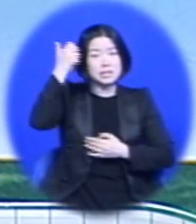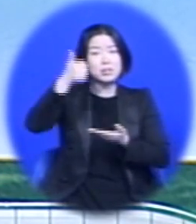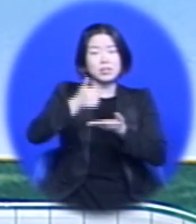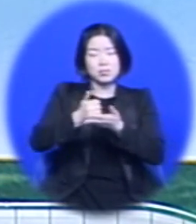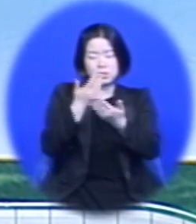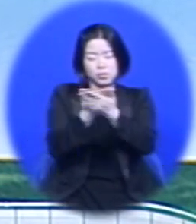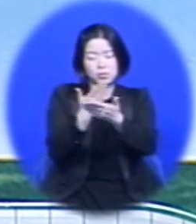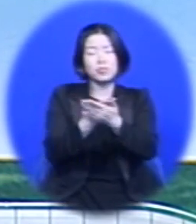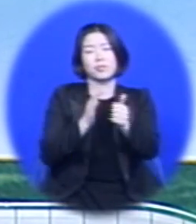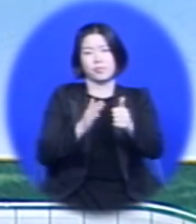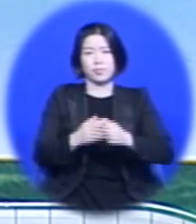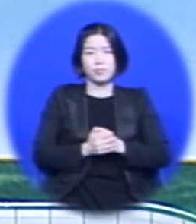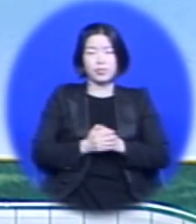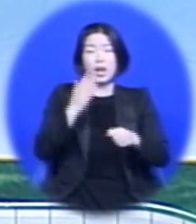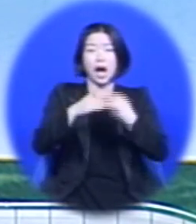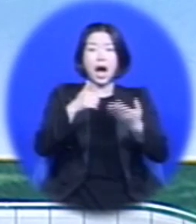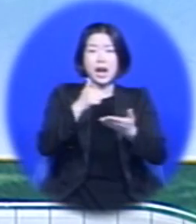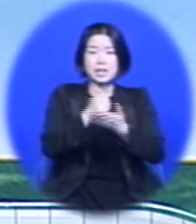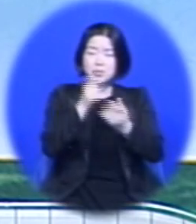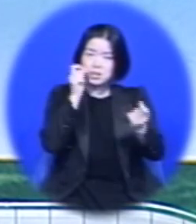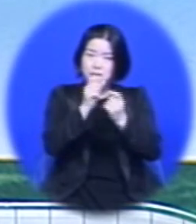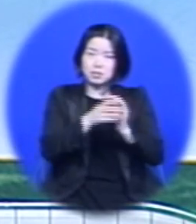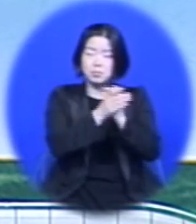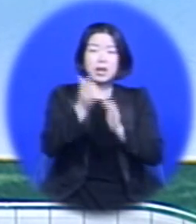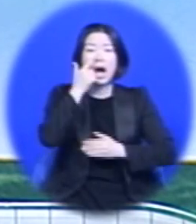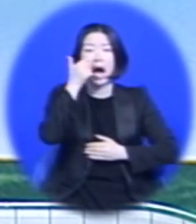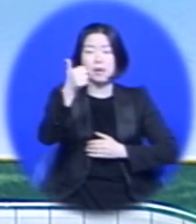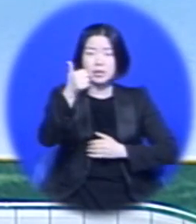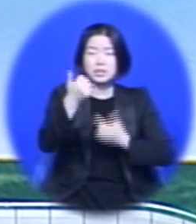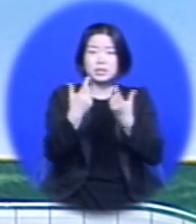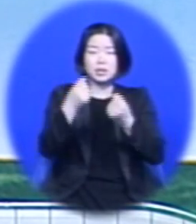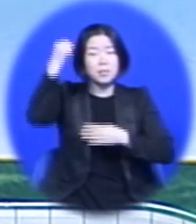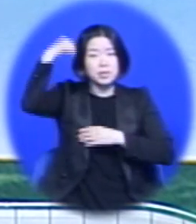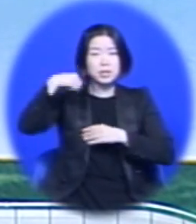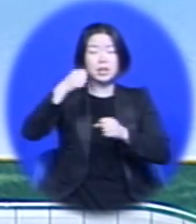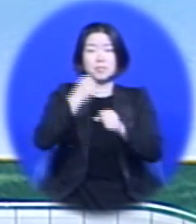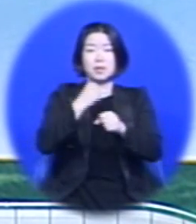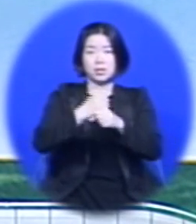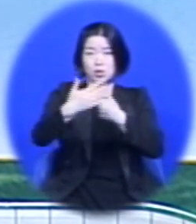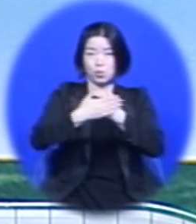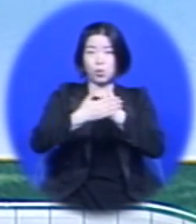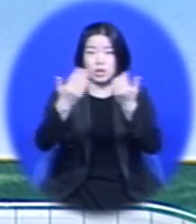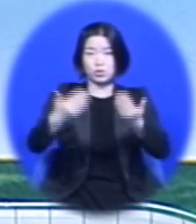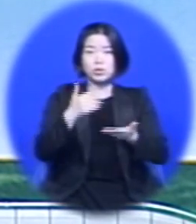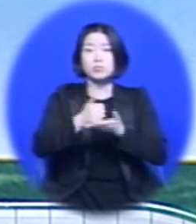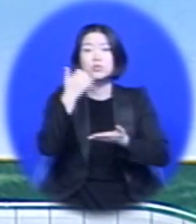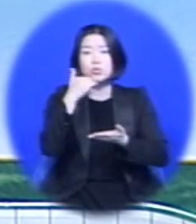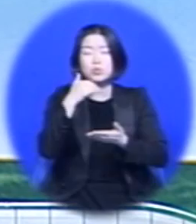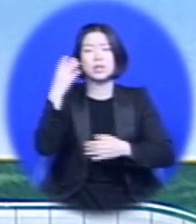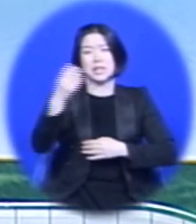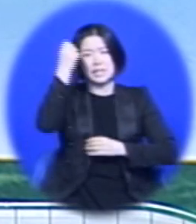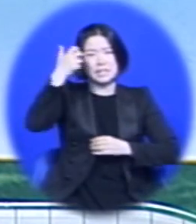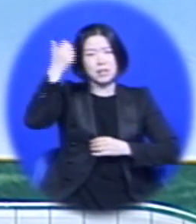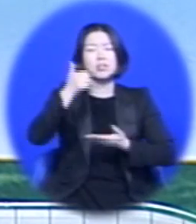돼요. 하나님을 친밀한 아버지처럼 느끼게 해주실 수 있는 분은 성령님입니다.